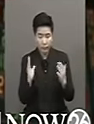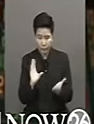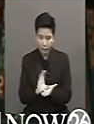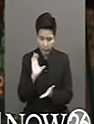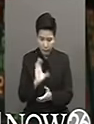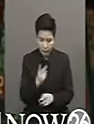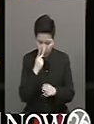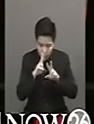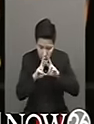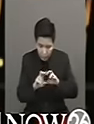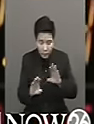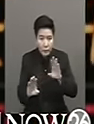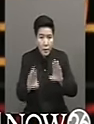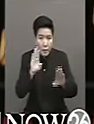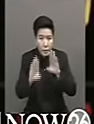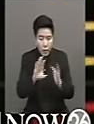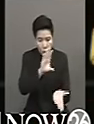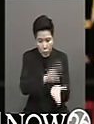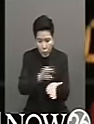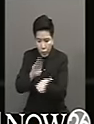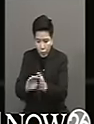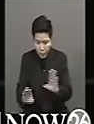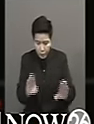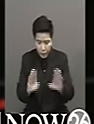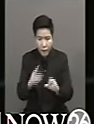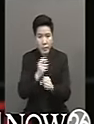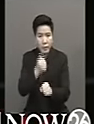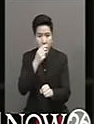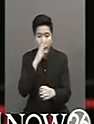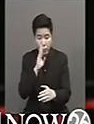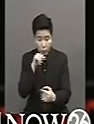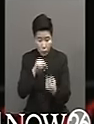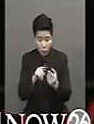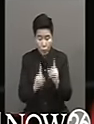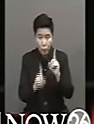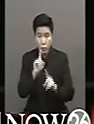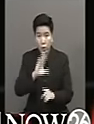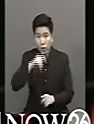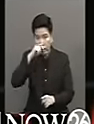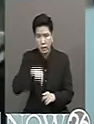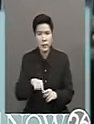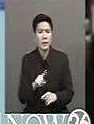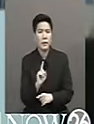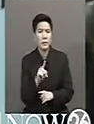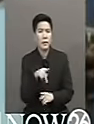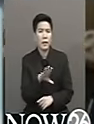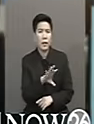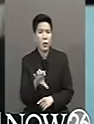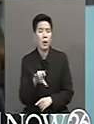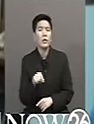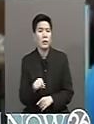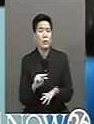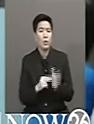ทุนสามารถศึกษาเปรียบเทียบข้อมูลต่างๆได้สำหรับภาวะตลาดหุ้นไทยที่ดัชนีประมาณ 1,500